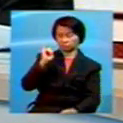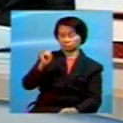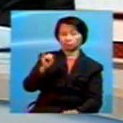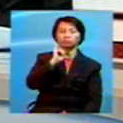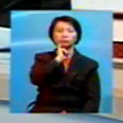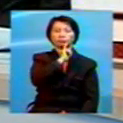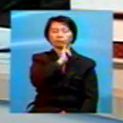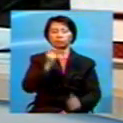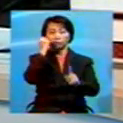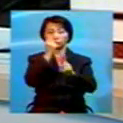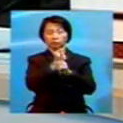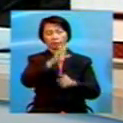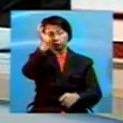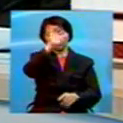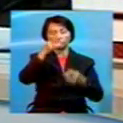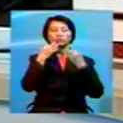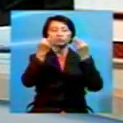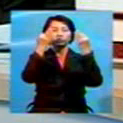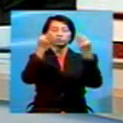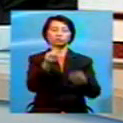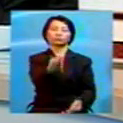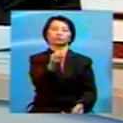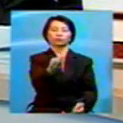Zionis bertujuan mencari publisiti